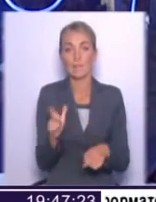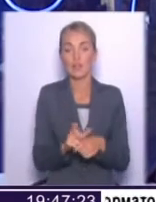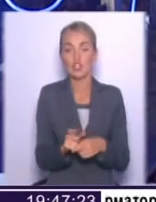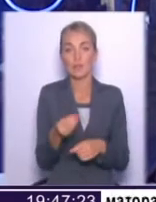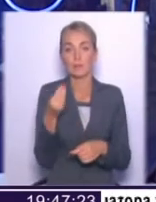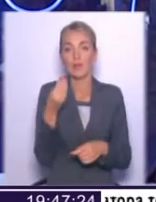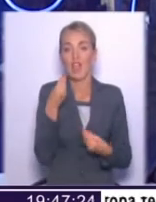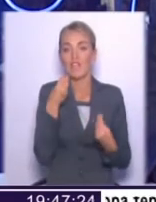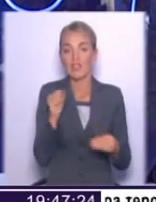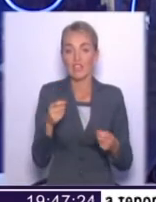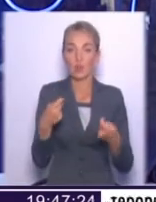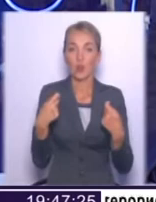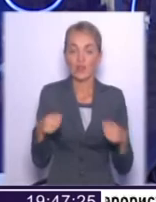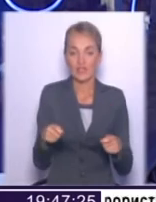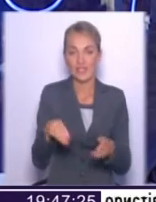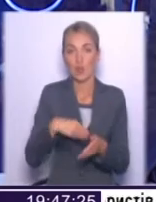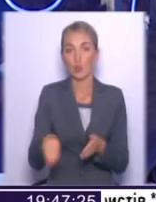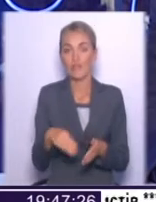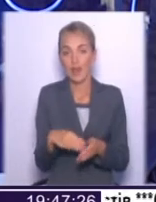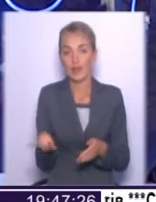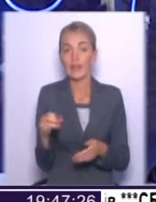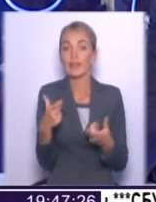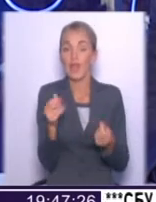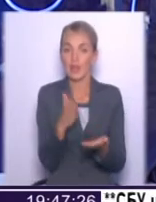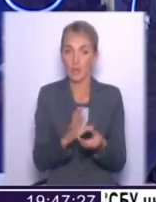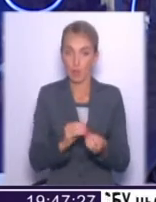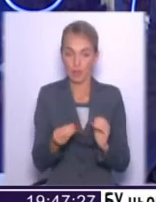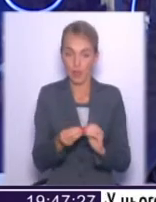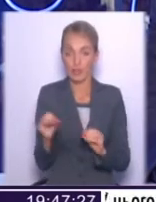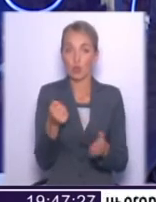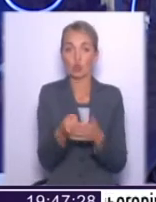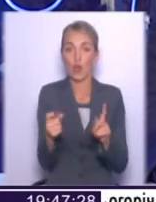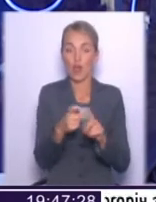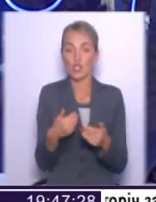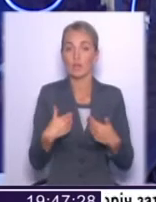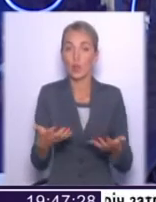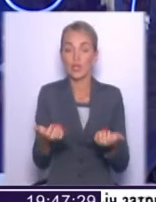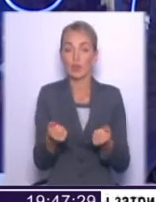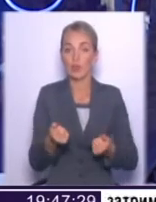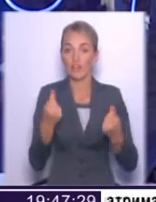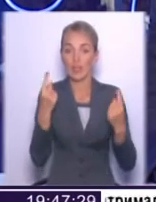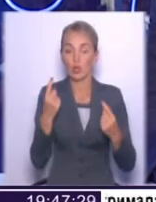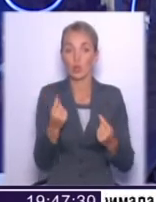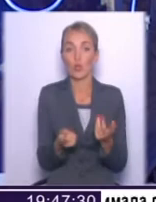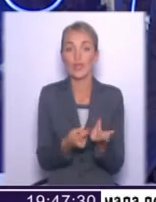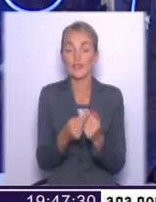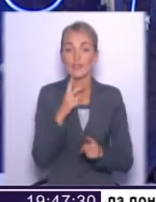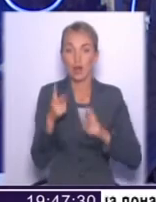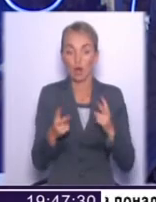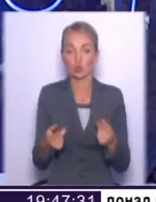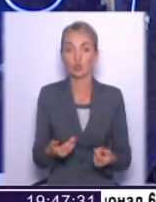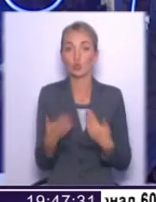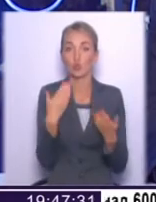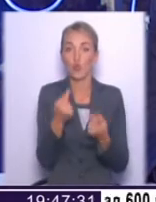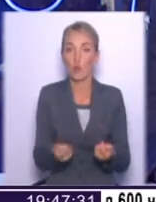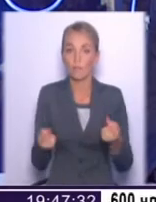продавці, закупівельники, і де є проблеми. І, до речі, ми отримуємо вже доволі велику кількість скарг стосовно певних тендерів.